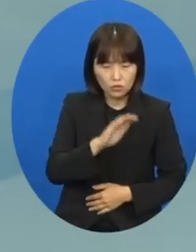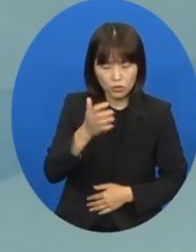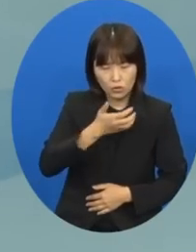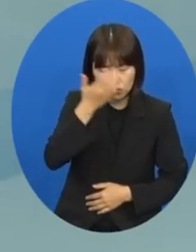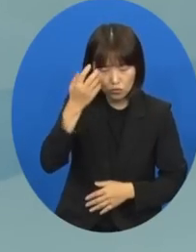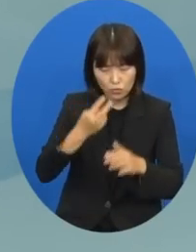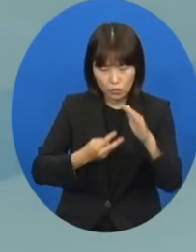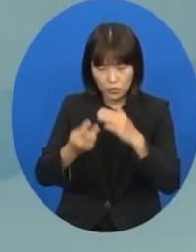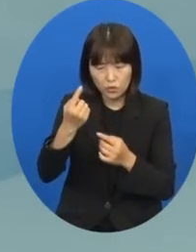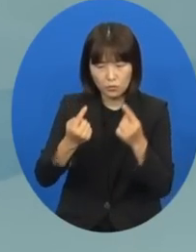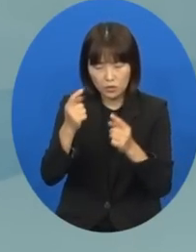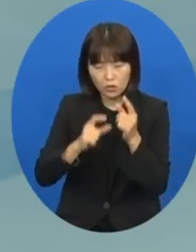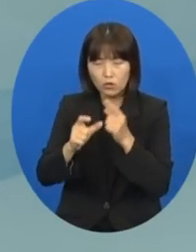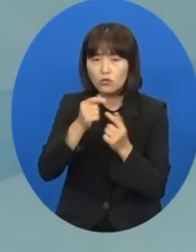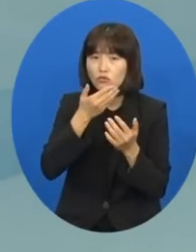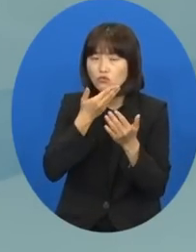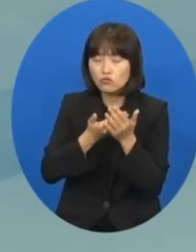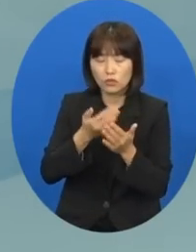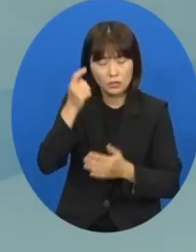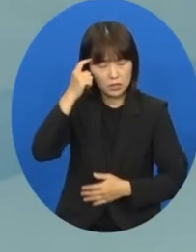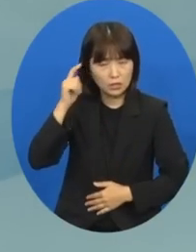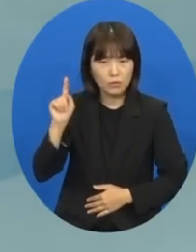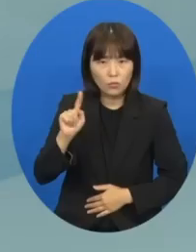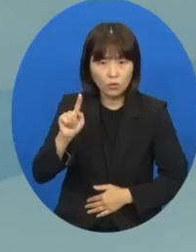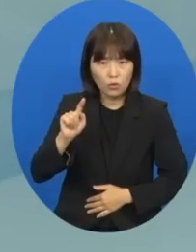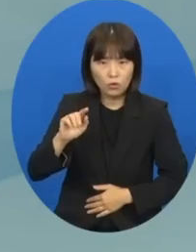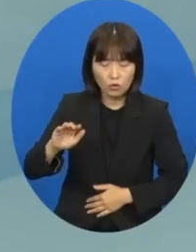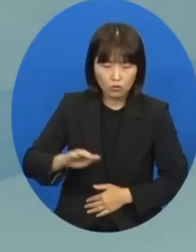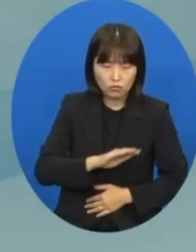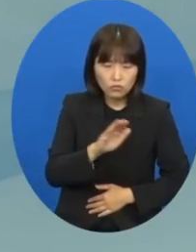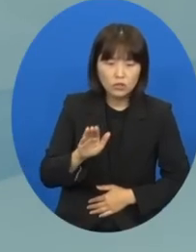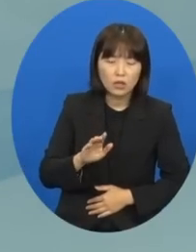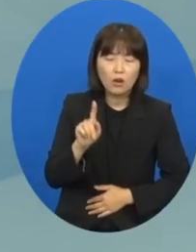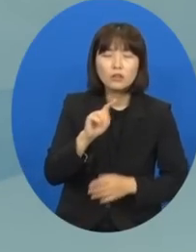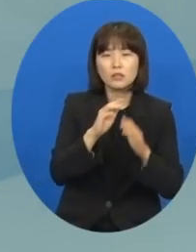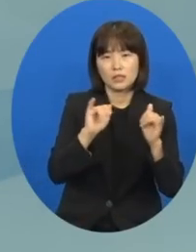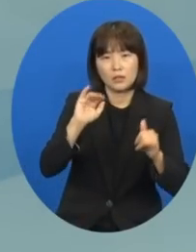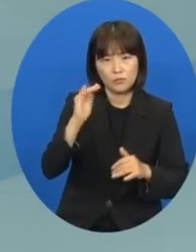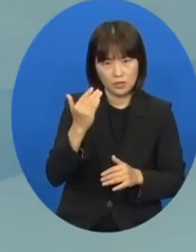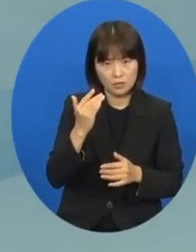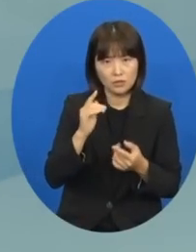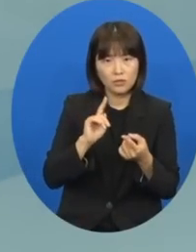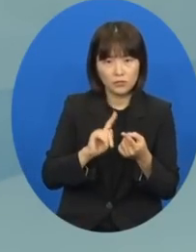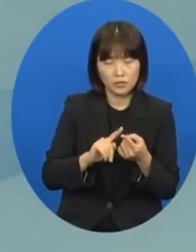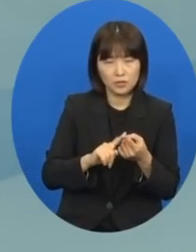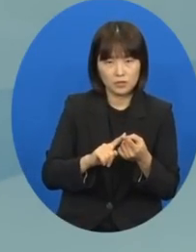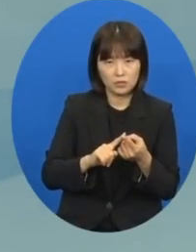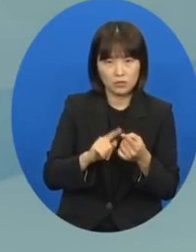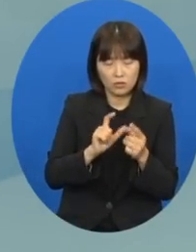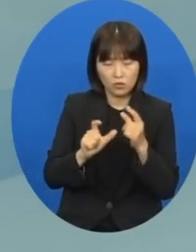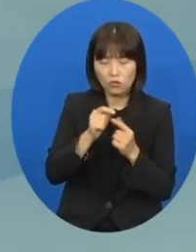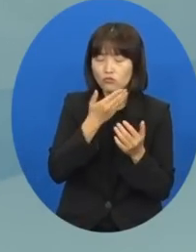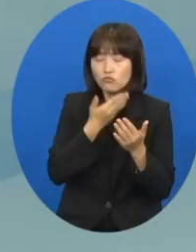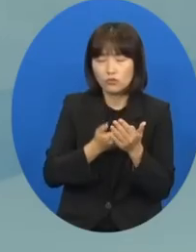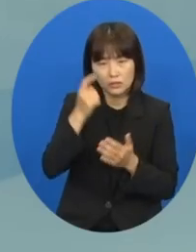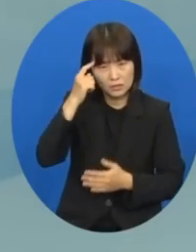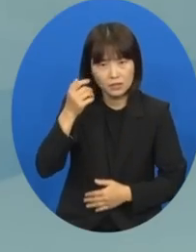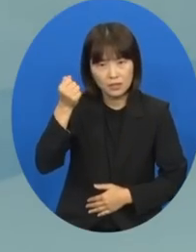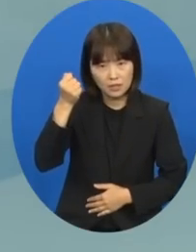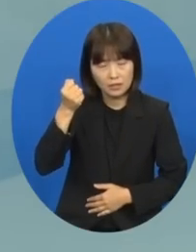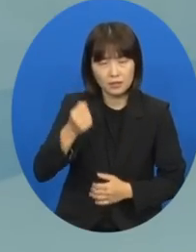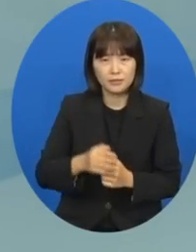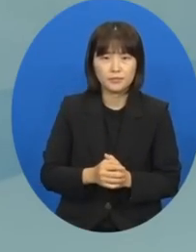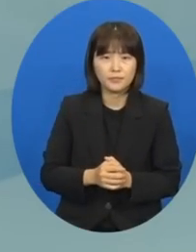더 중요하게 보시는 것은 우리가 어떠한 사람이 되느냐, 우리가 무엇을 하는 것, doing 좋습니다. 그러나